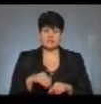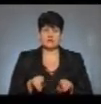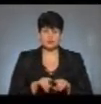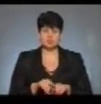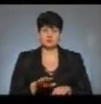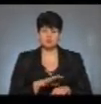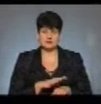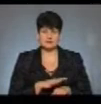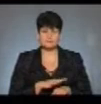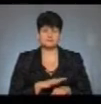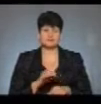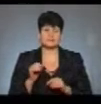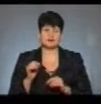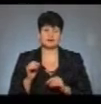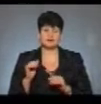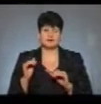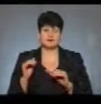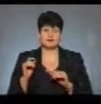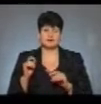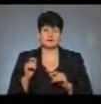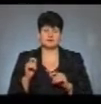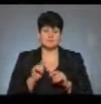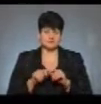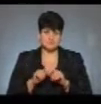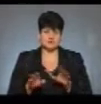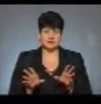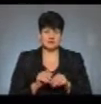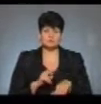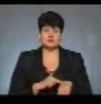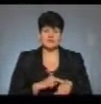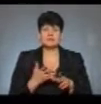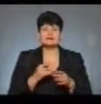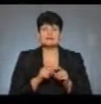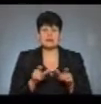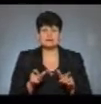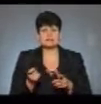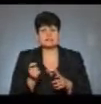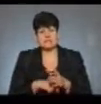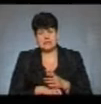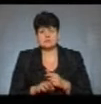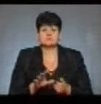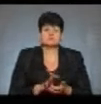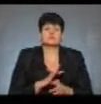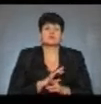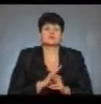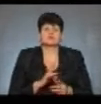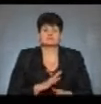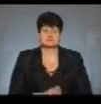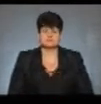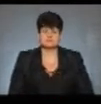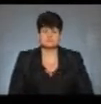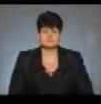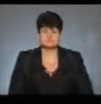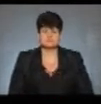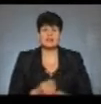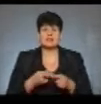на рейді разом з поліцейськими. Які заклади відвідали, які закрили, як це все відбувалося? Ну,